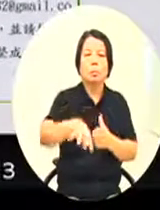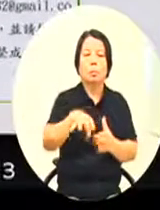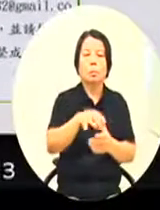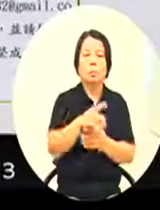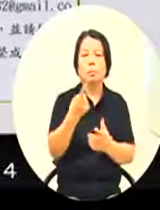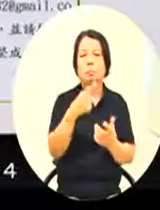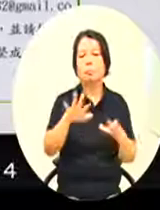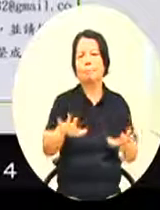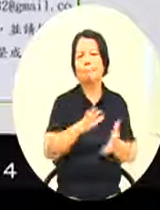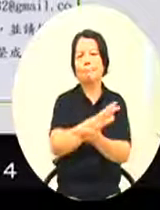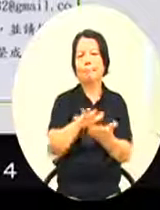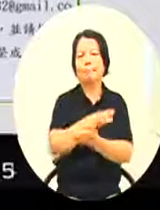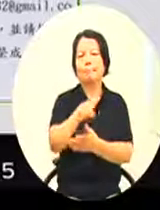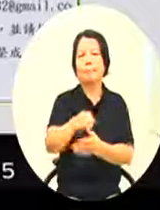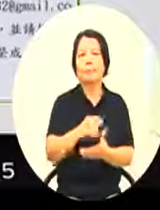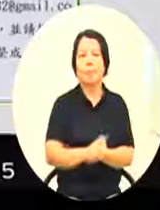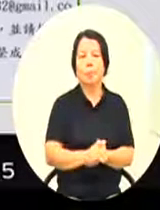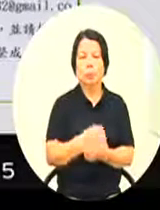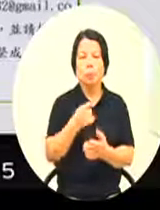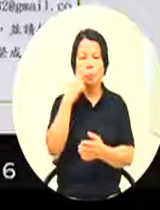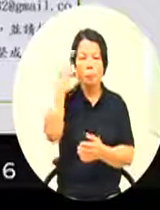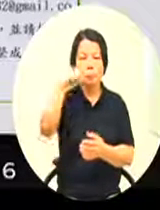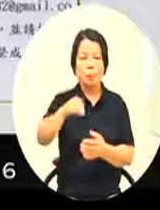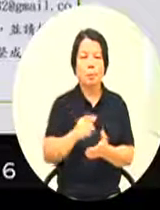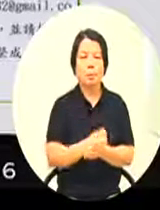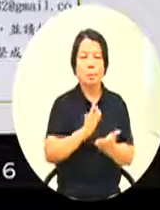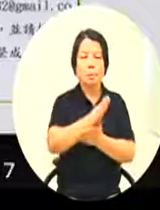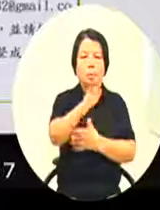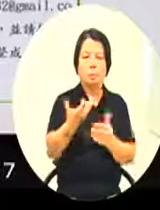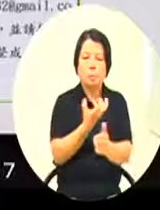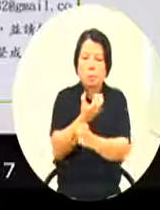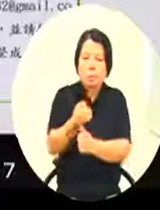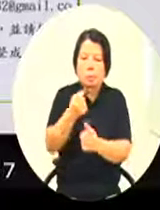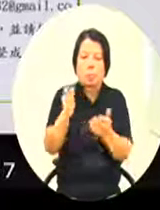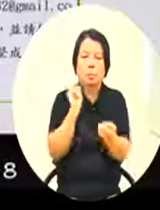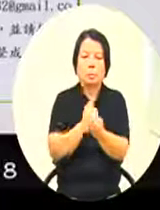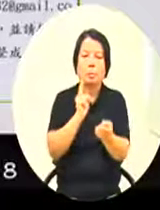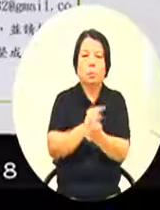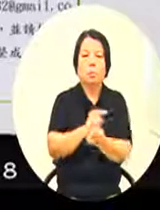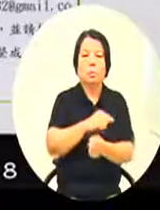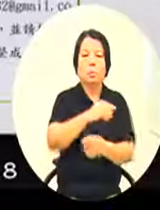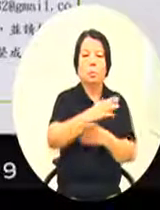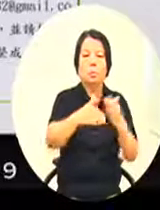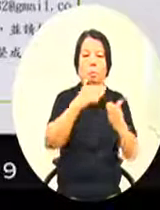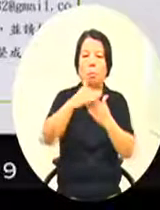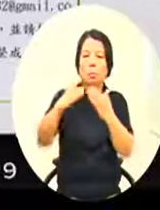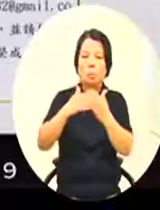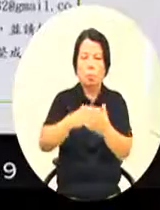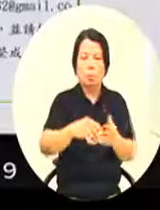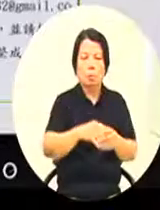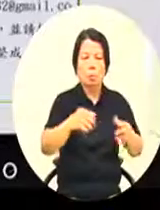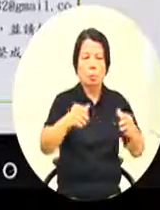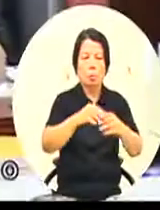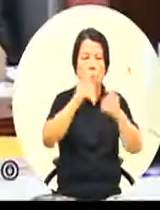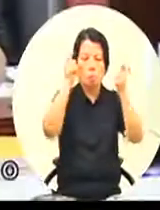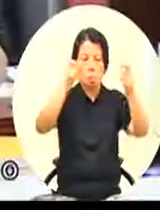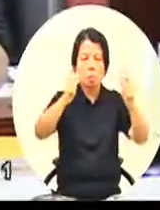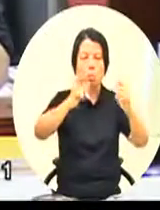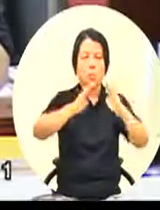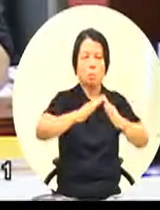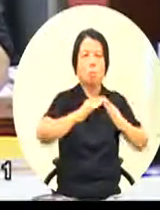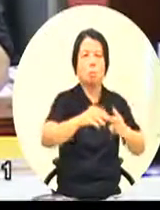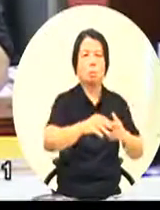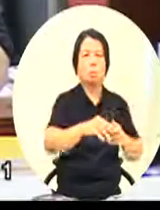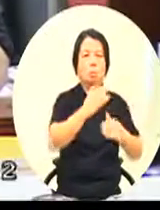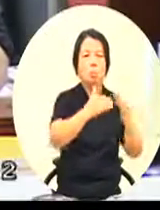么？我认为未来你们应该要控管到，如果是对 全市的学校发布的公文，层级